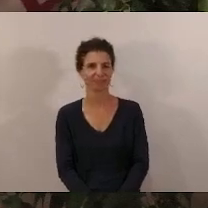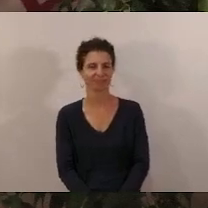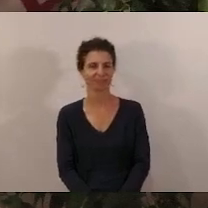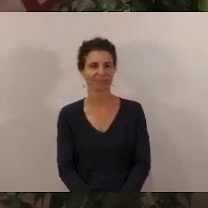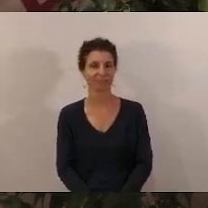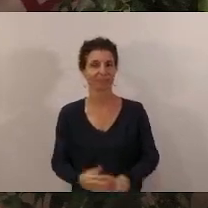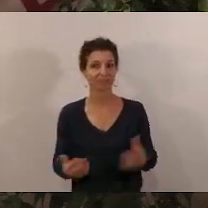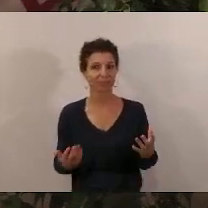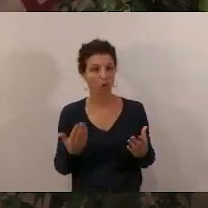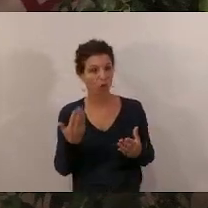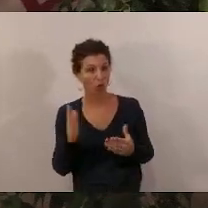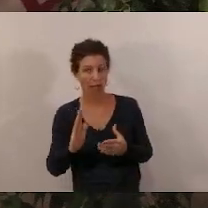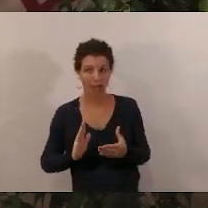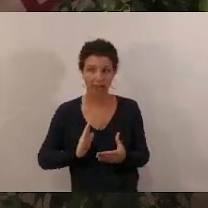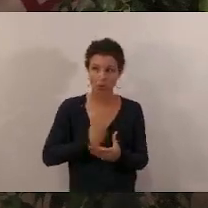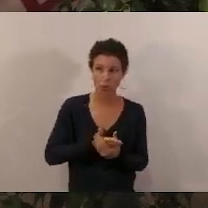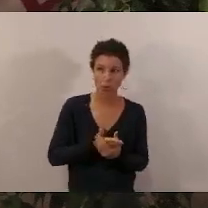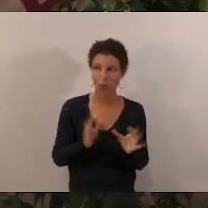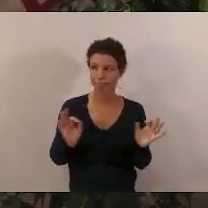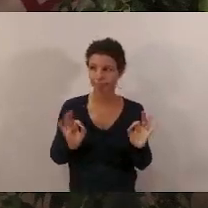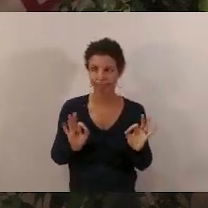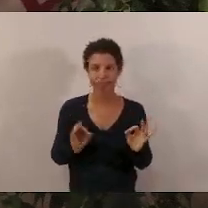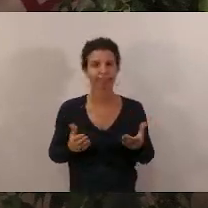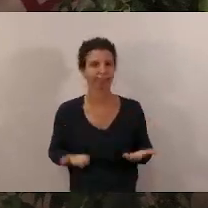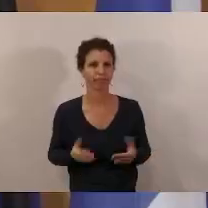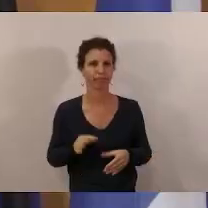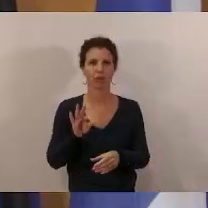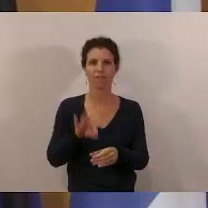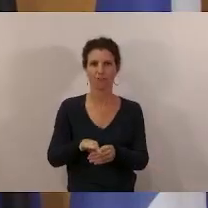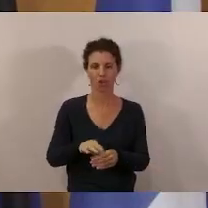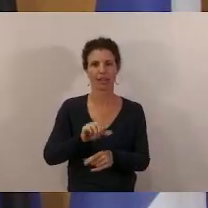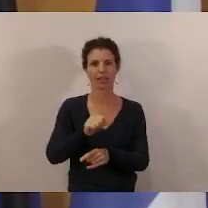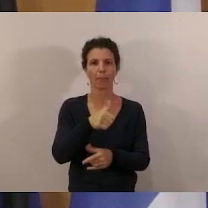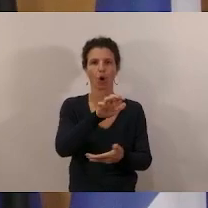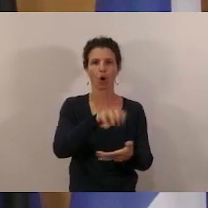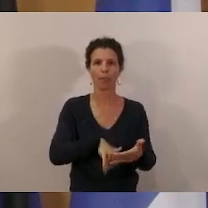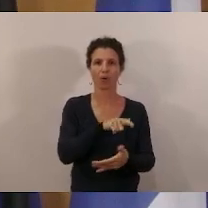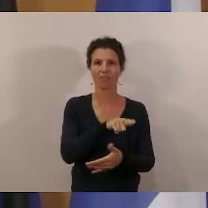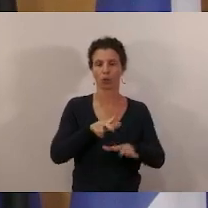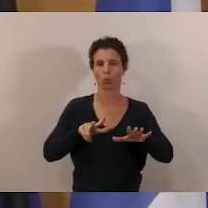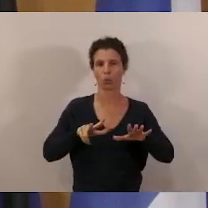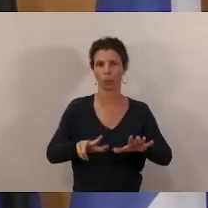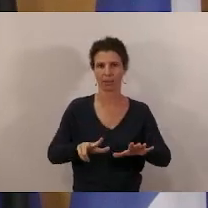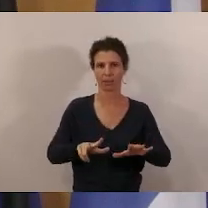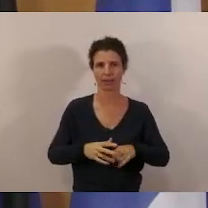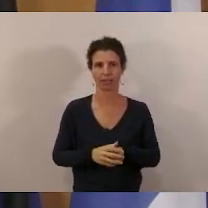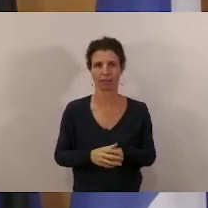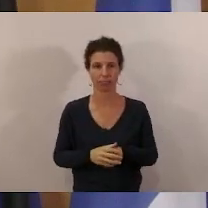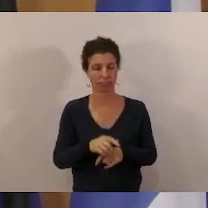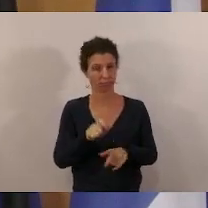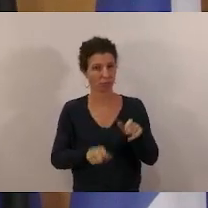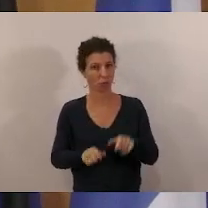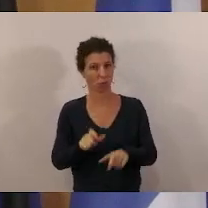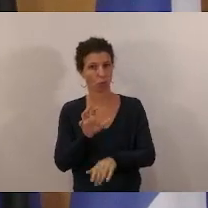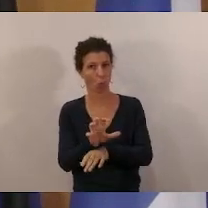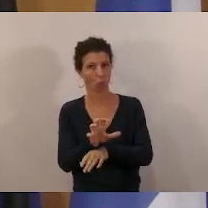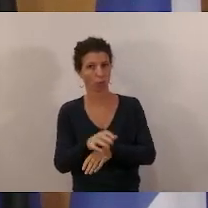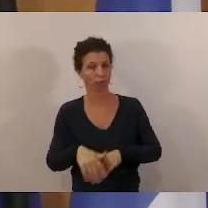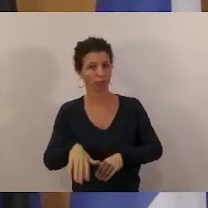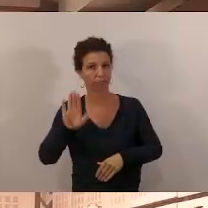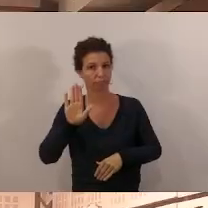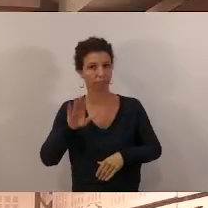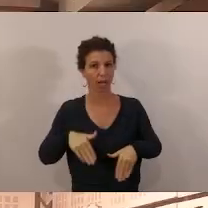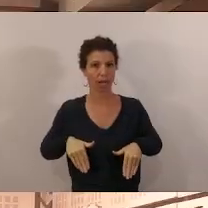S'il n'y a pas d'autres interventions, je passe au vote. Alors d'abord sur le 28, y a-t-il des contre,